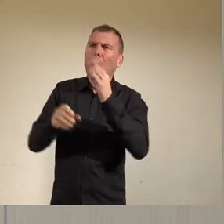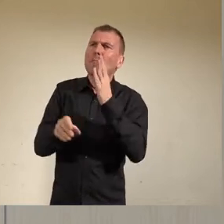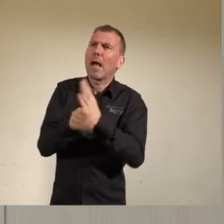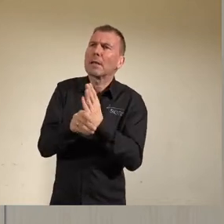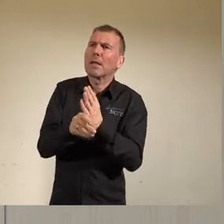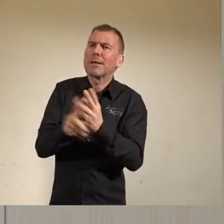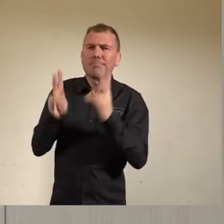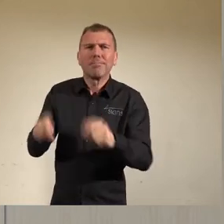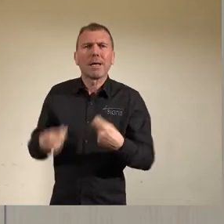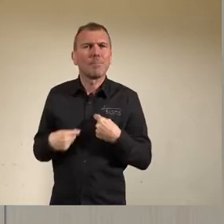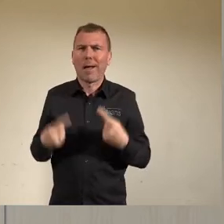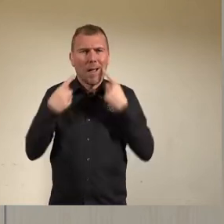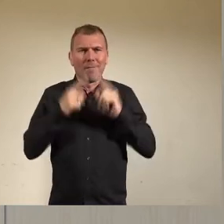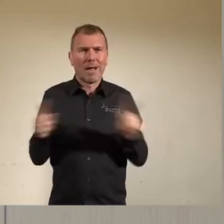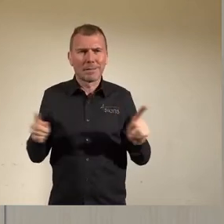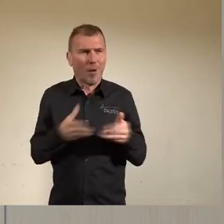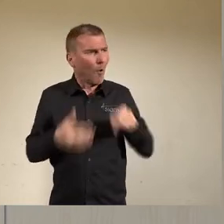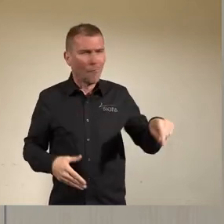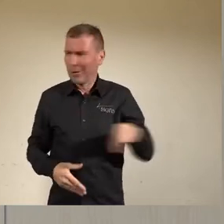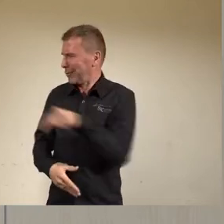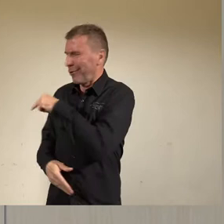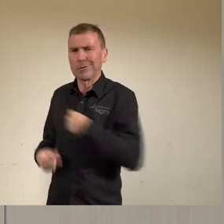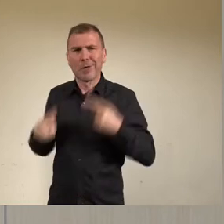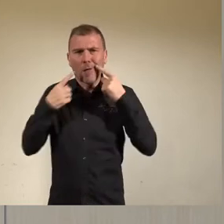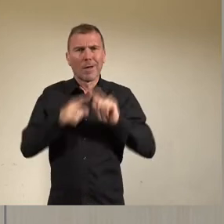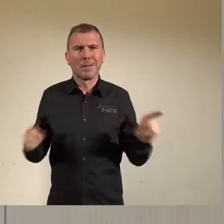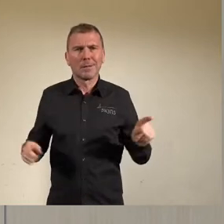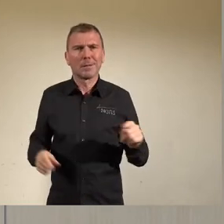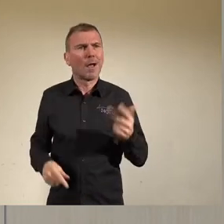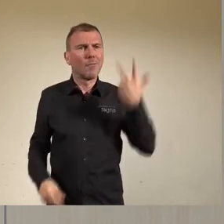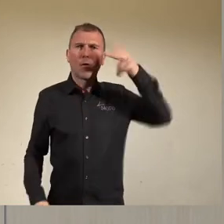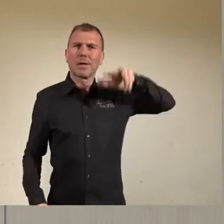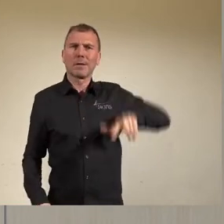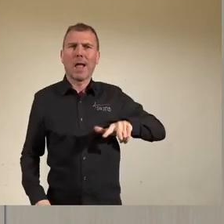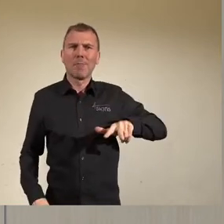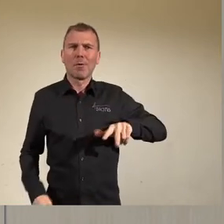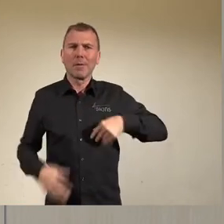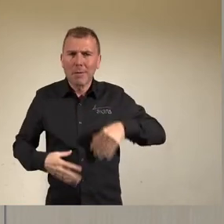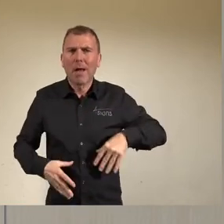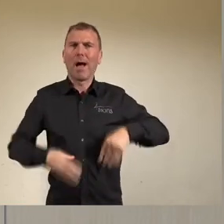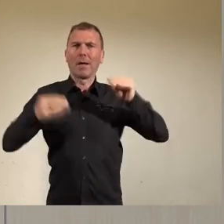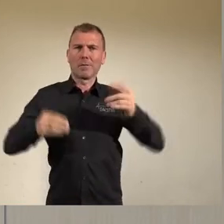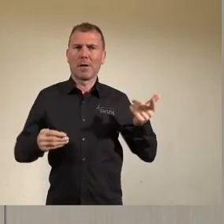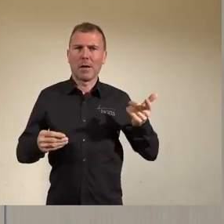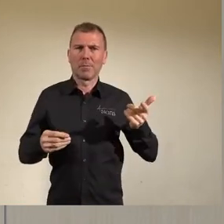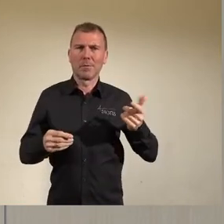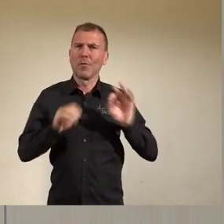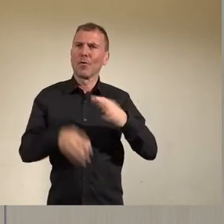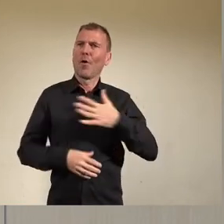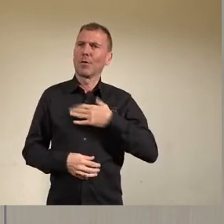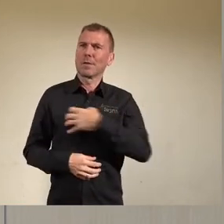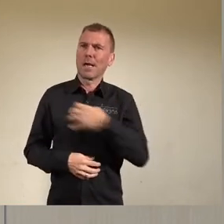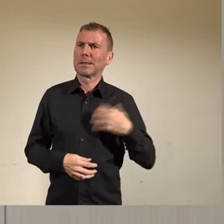wird. Das wissen auch die Fraktionen nicht, die sich vor knapp 3 Monaten auf den Weg gemacht haben, gemeinsam für unser